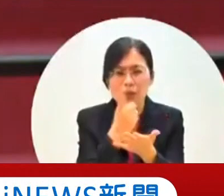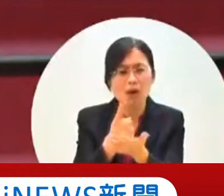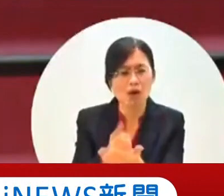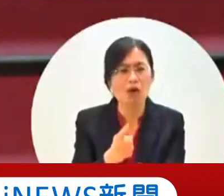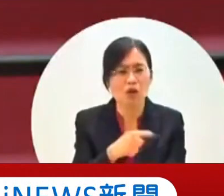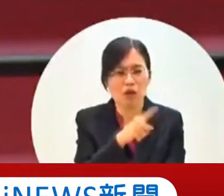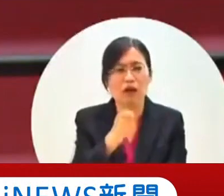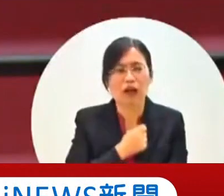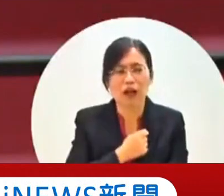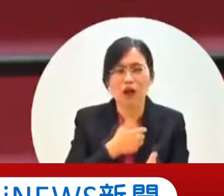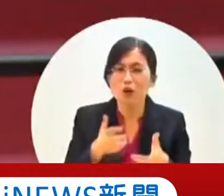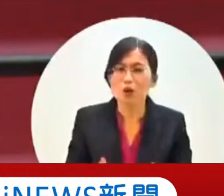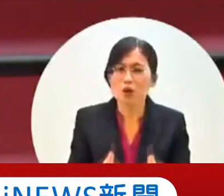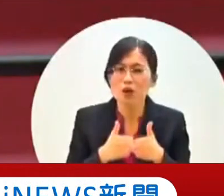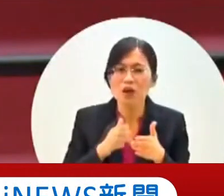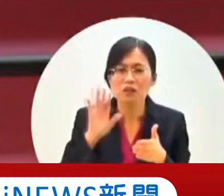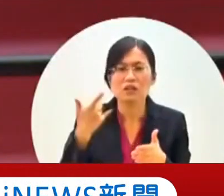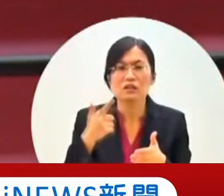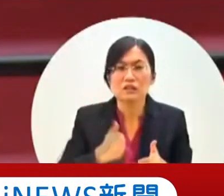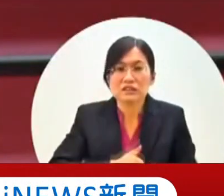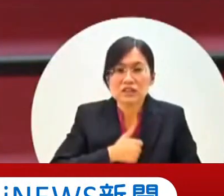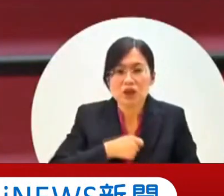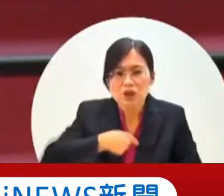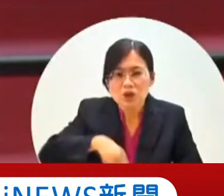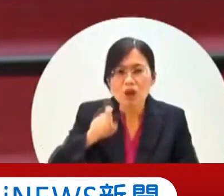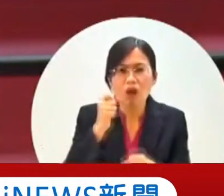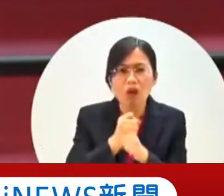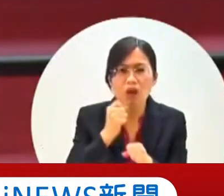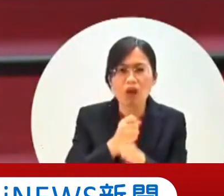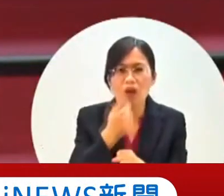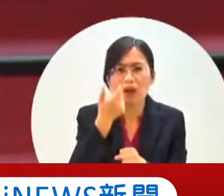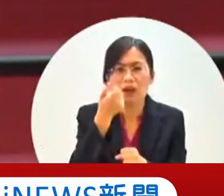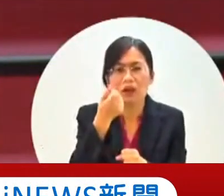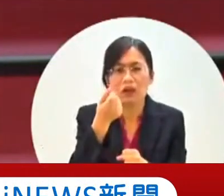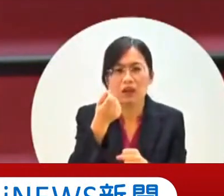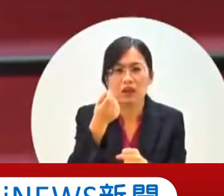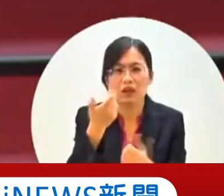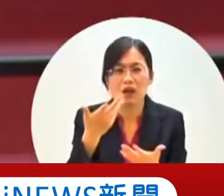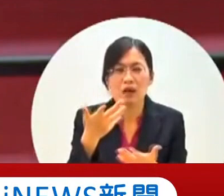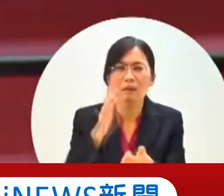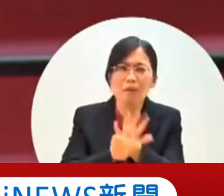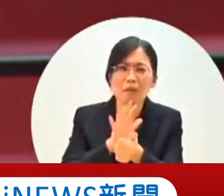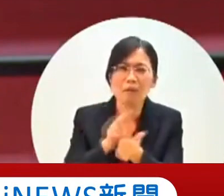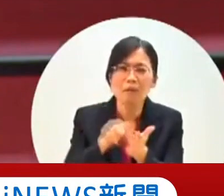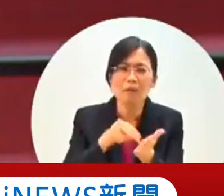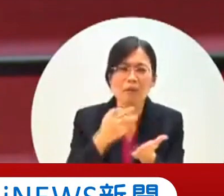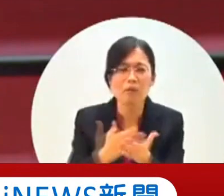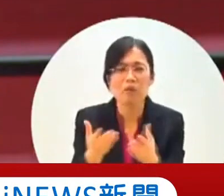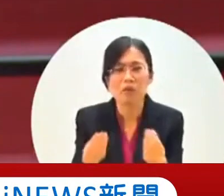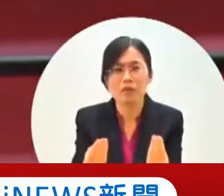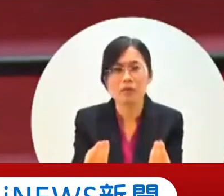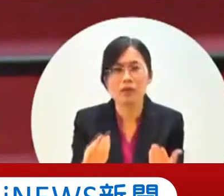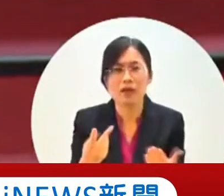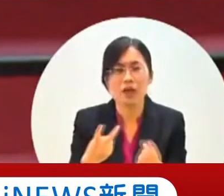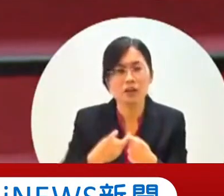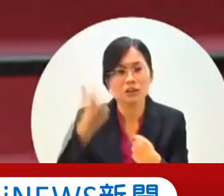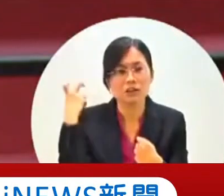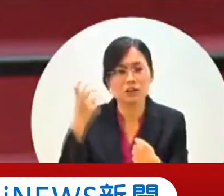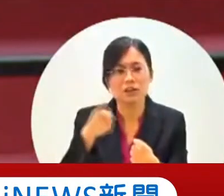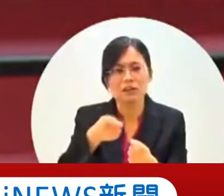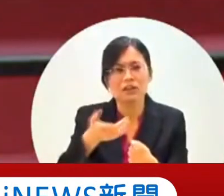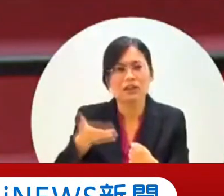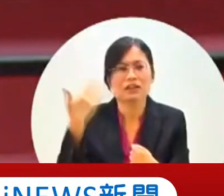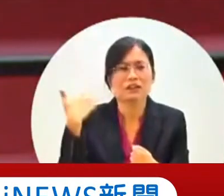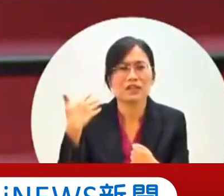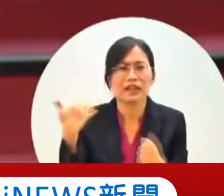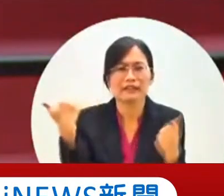要，但是实际行动的不多，实际行动的不多。我一直想说要怎么解决。最近20年前，市长你在做